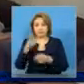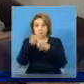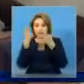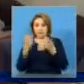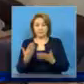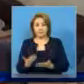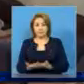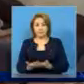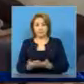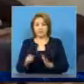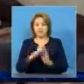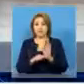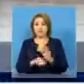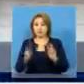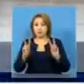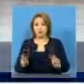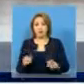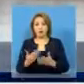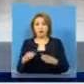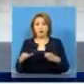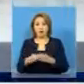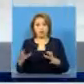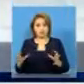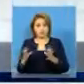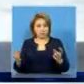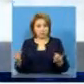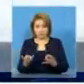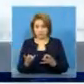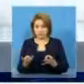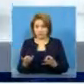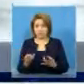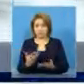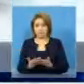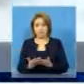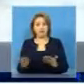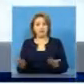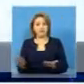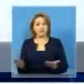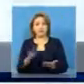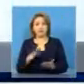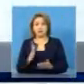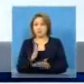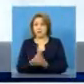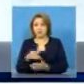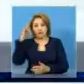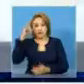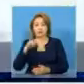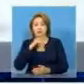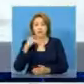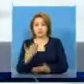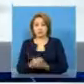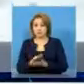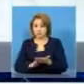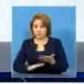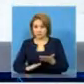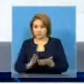информациясы ереже осы мына учаскенің сақтау керек екендігін қандай ереже бар екен қазақша орысша ол да